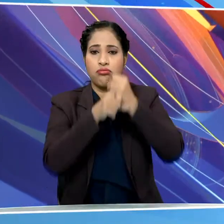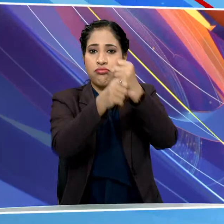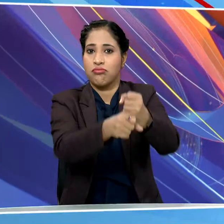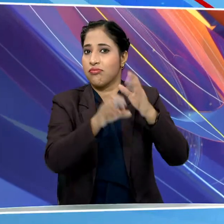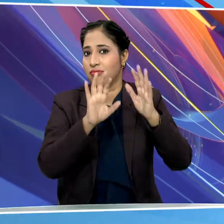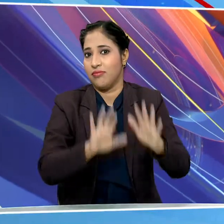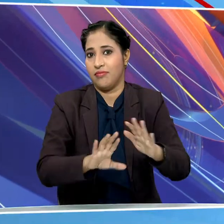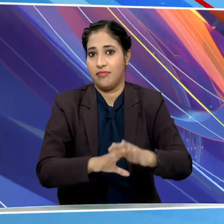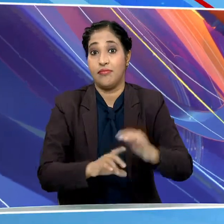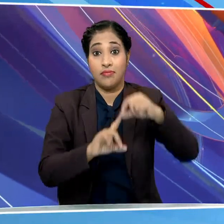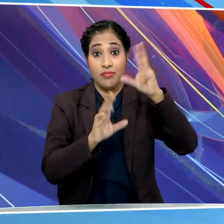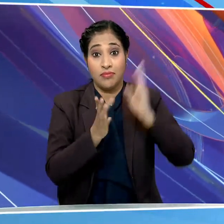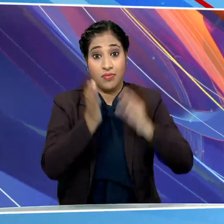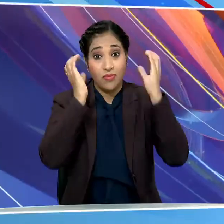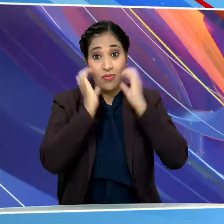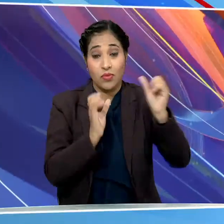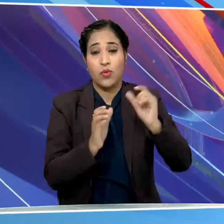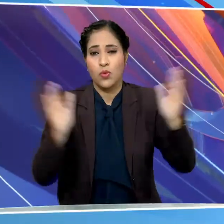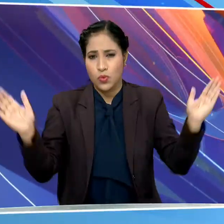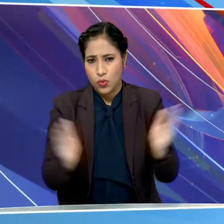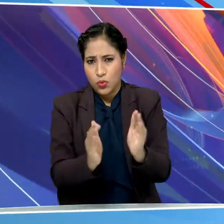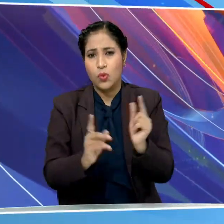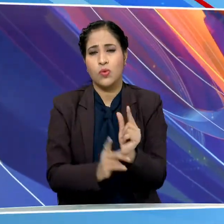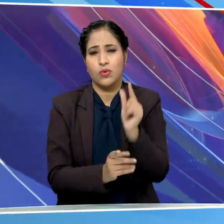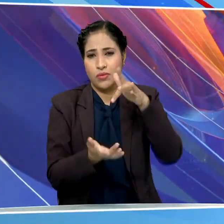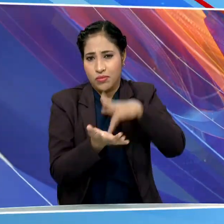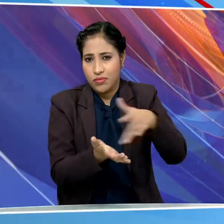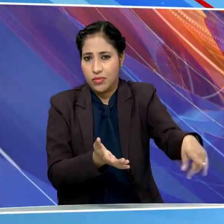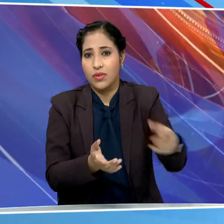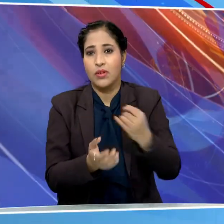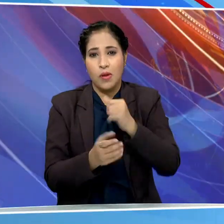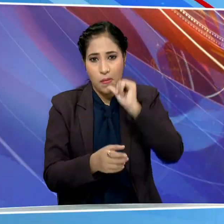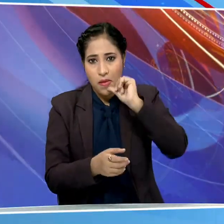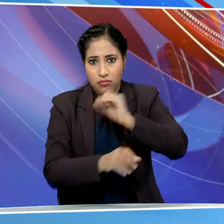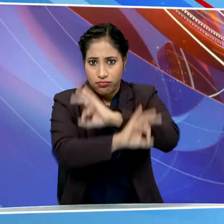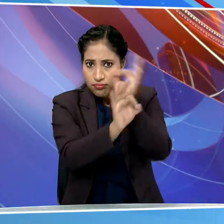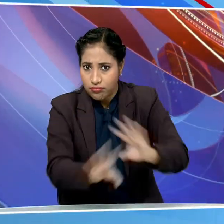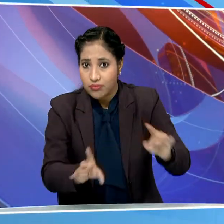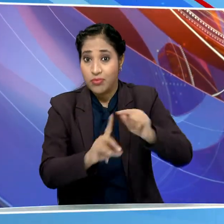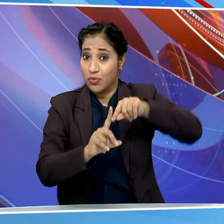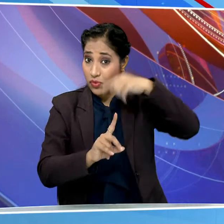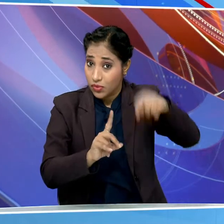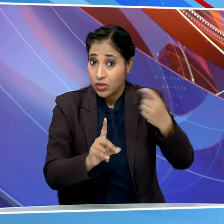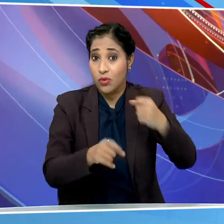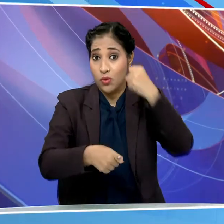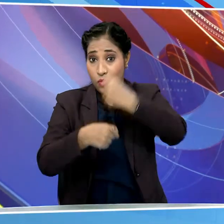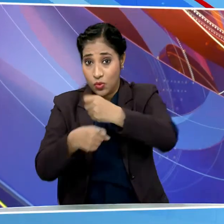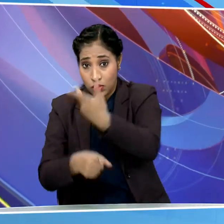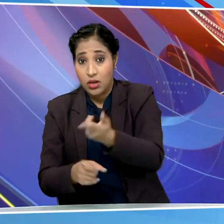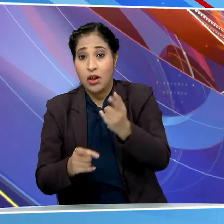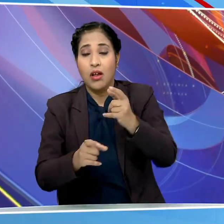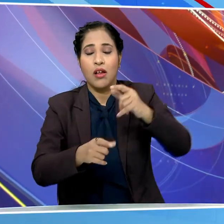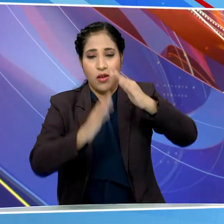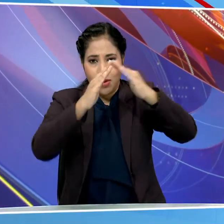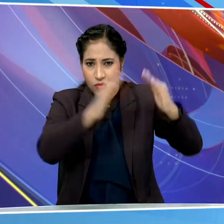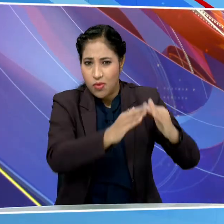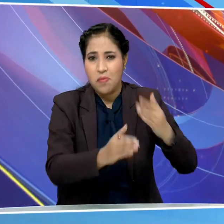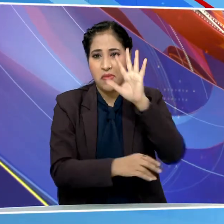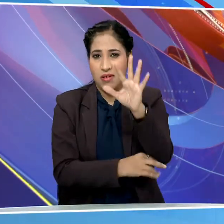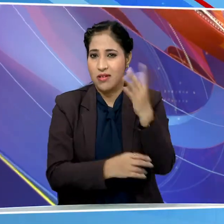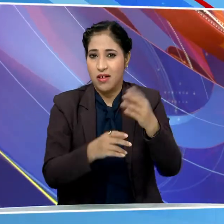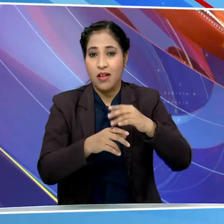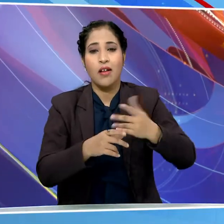किया। प्रधानमंत्री ने छोटा उदयपुर में जलापूर्ति परियोजना, गोधरा पंचमहल में